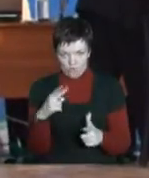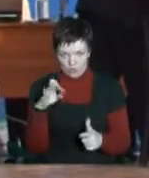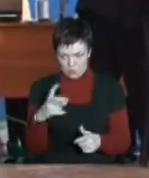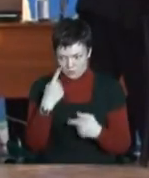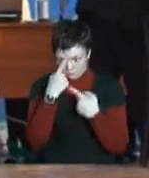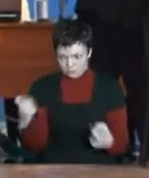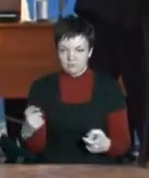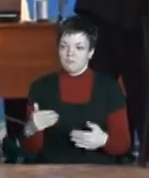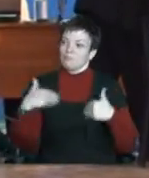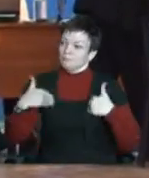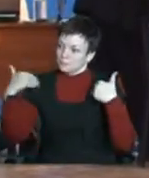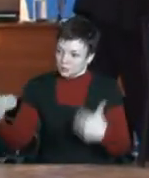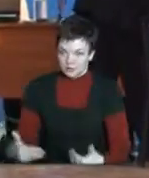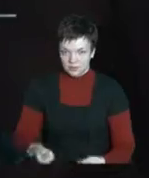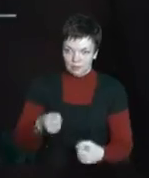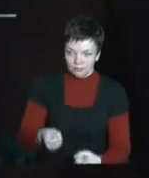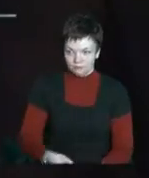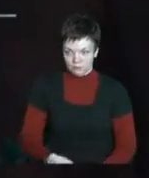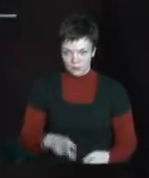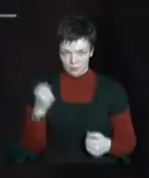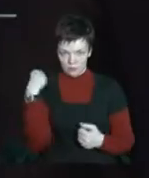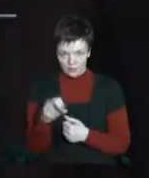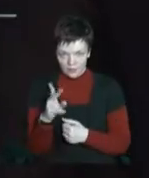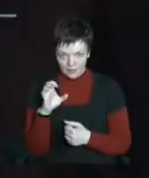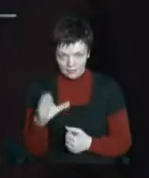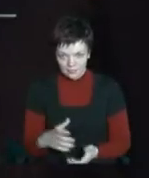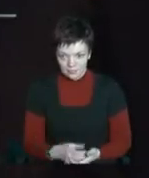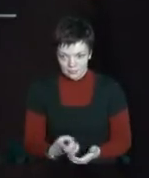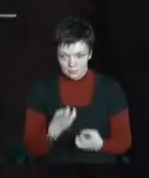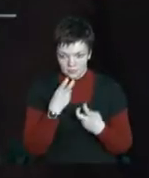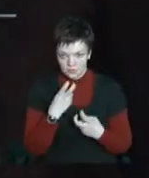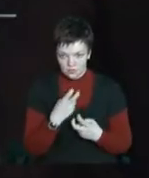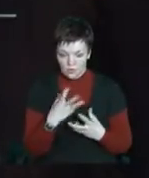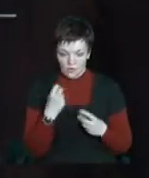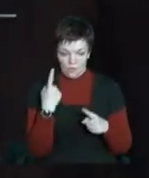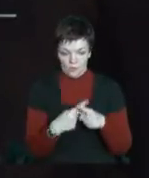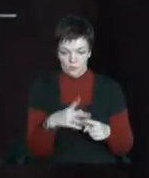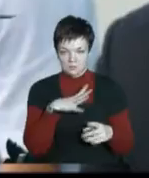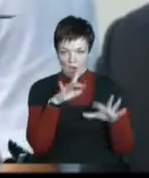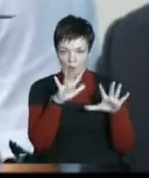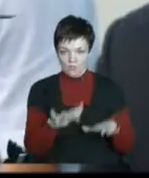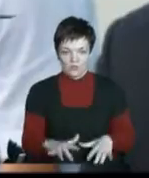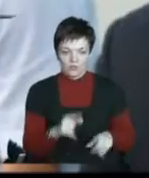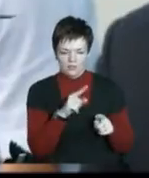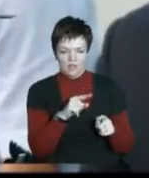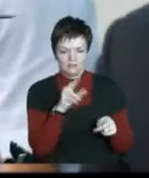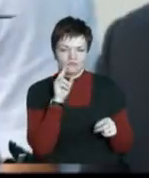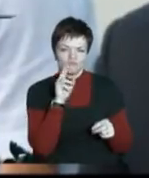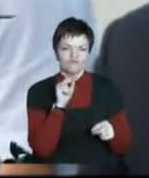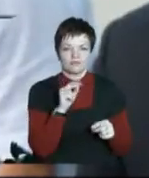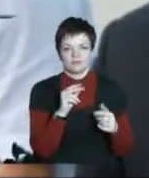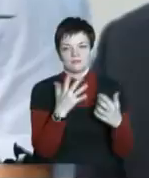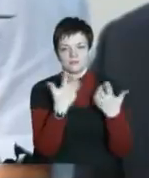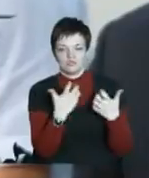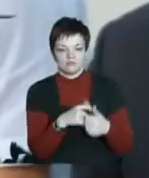часов после объявления победителя поступает информация, что компьютер горизбиркома, на котором сводились данные протоколов, вышел из